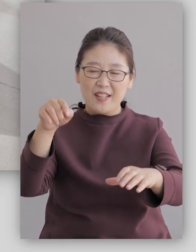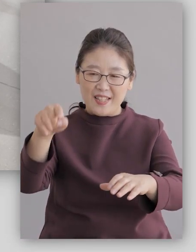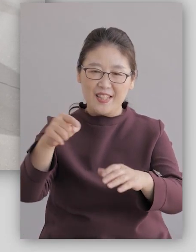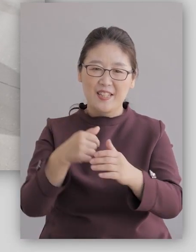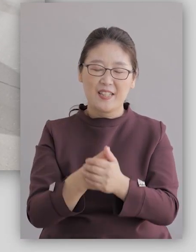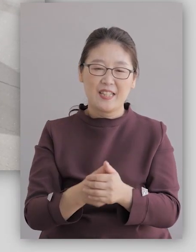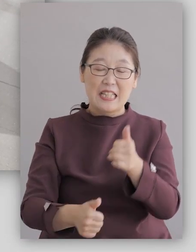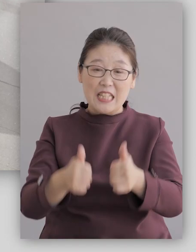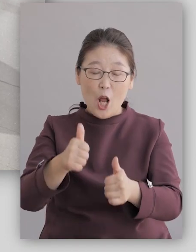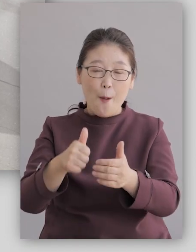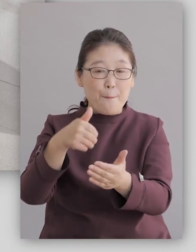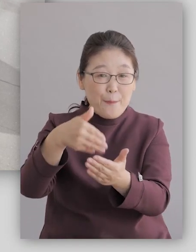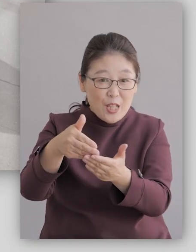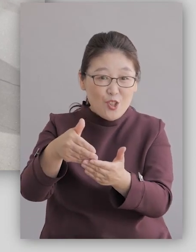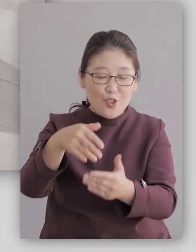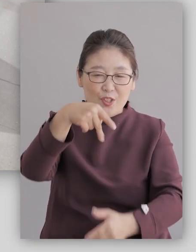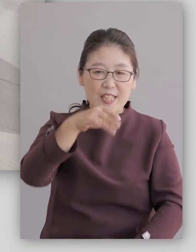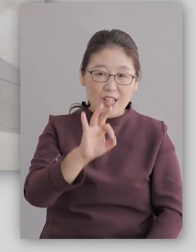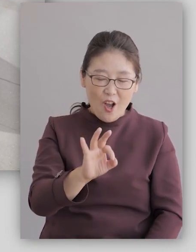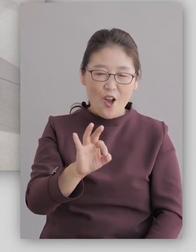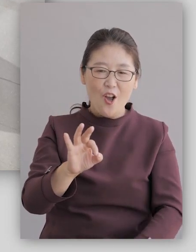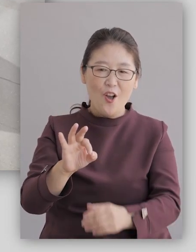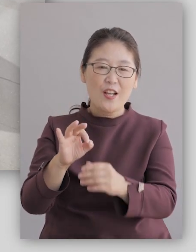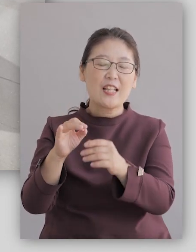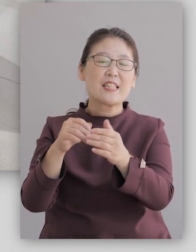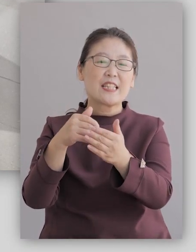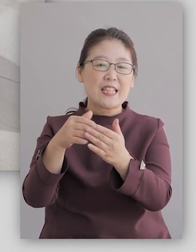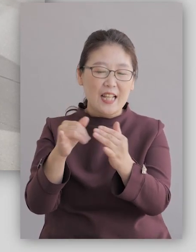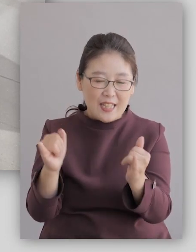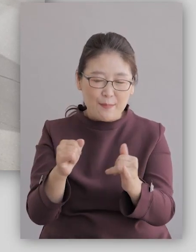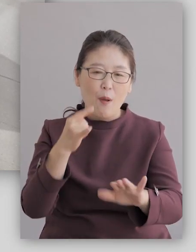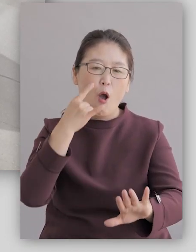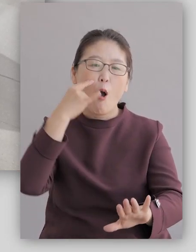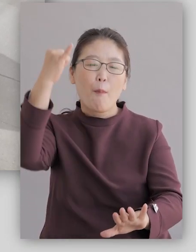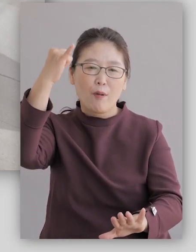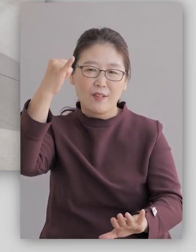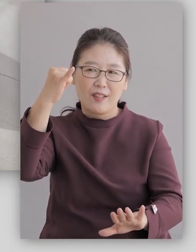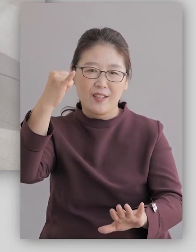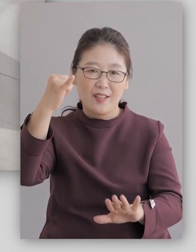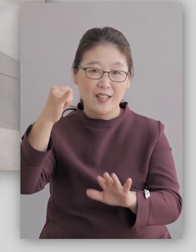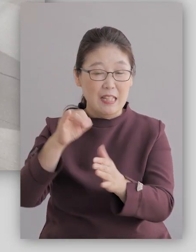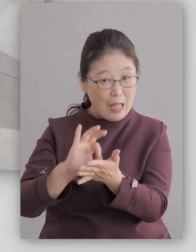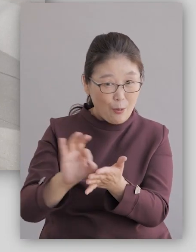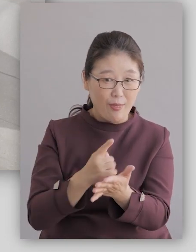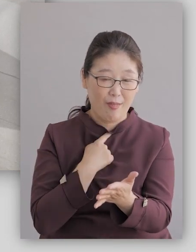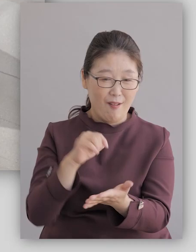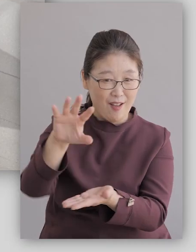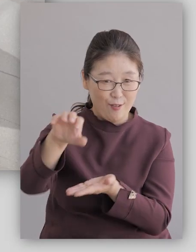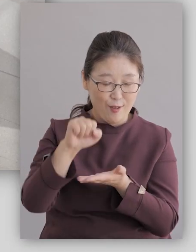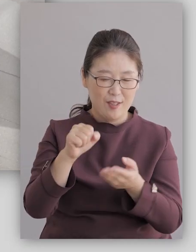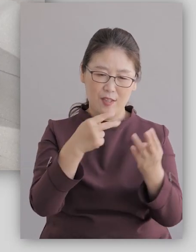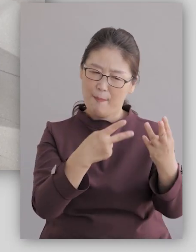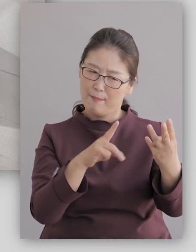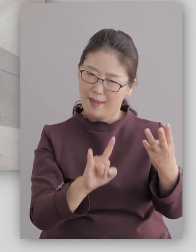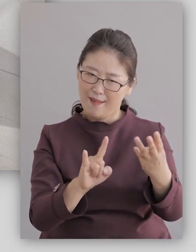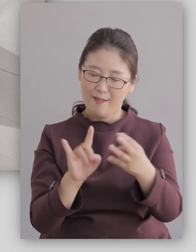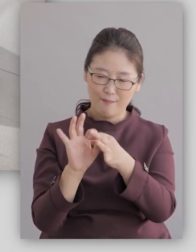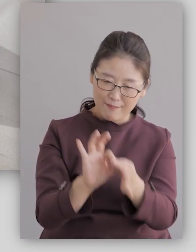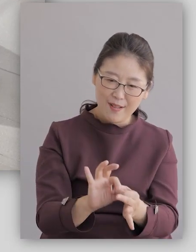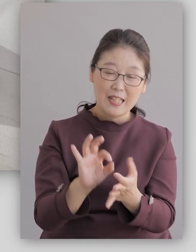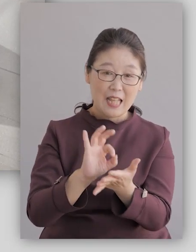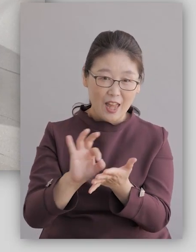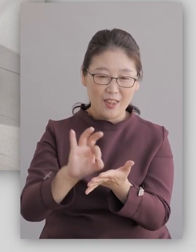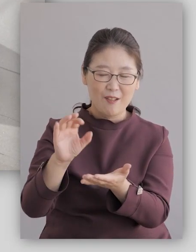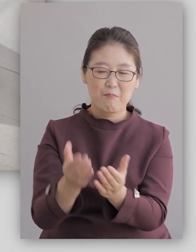작가이시죠. 성능경 작가님의 어머니께서 쓰시던 3대가 지금 쓰고 있던 옹기를 저희가